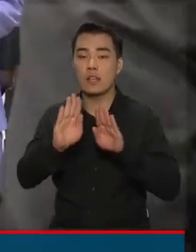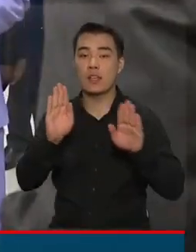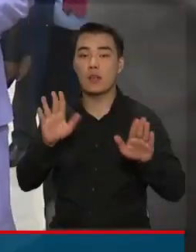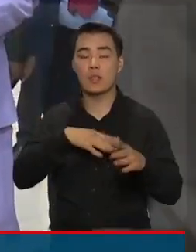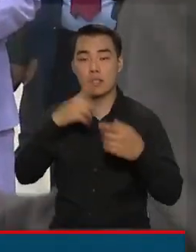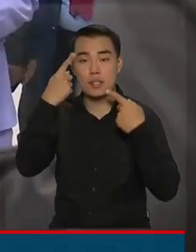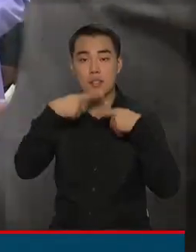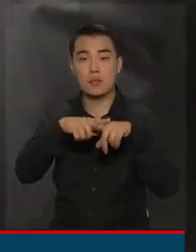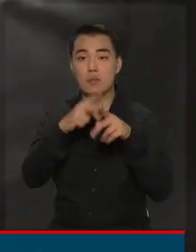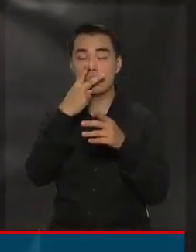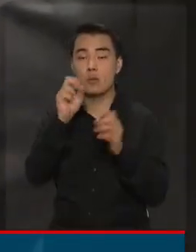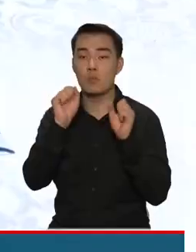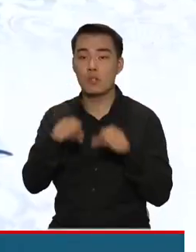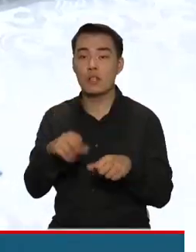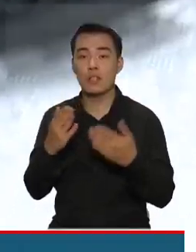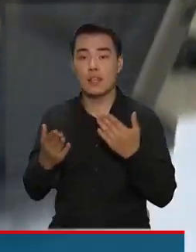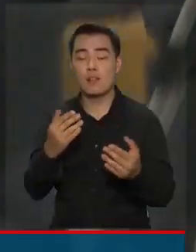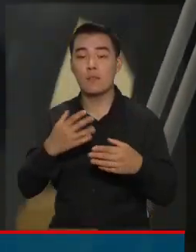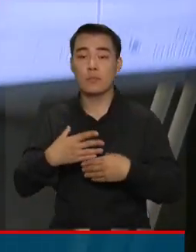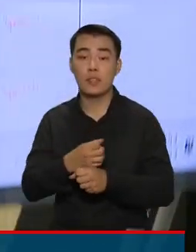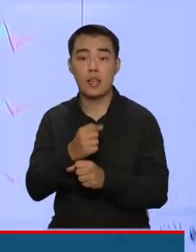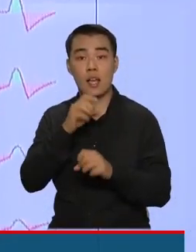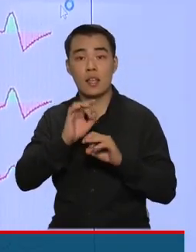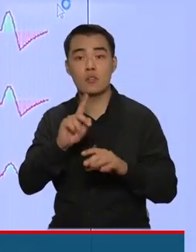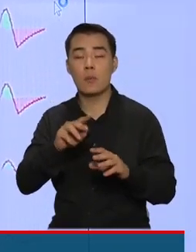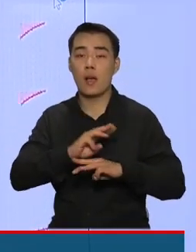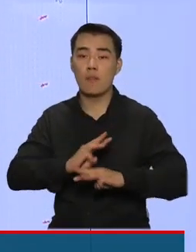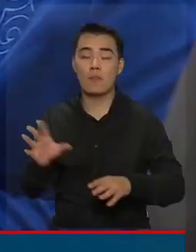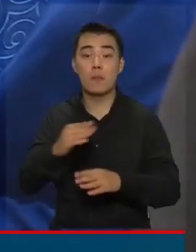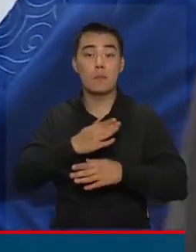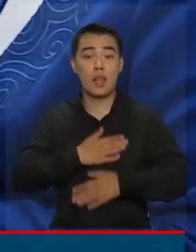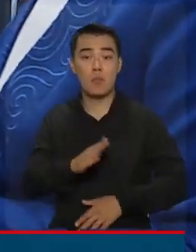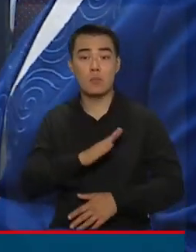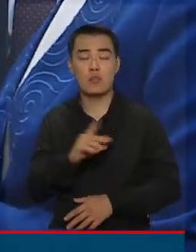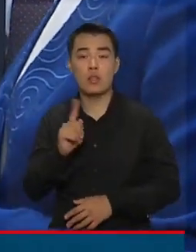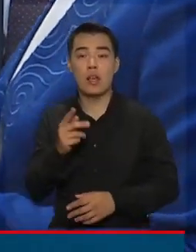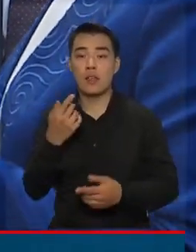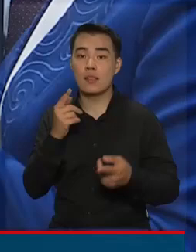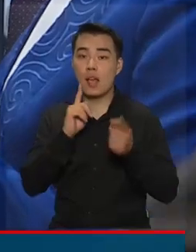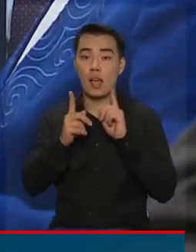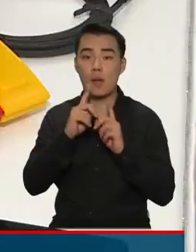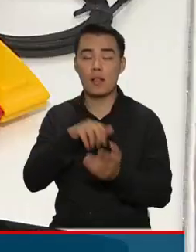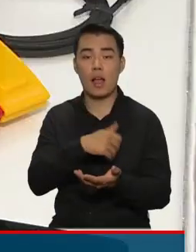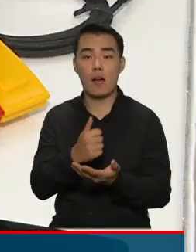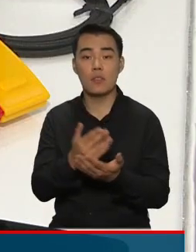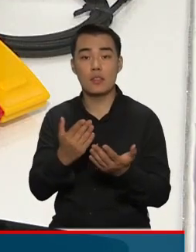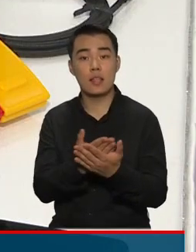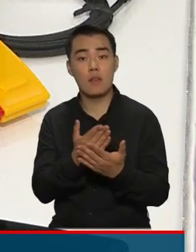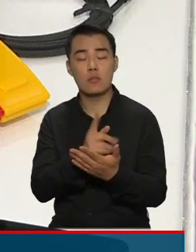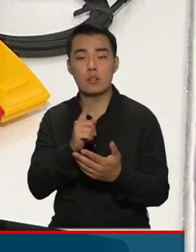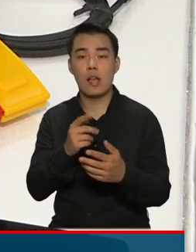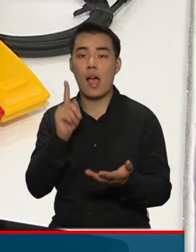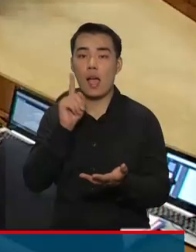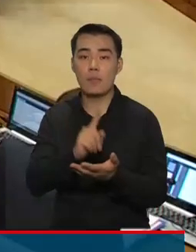передовых технологий. И если в кулуарах парламента мажилисмена все устраивало, то уже на самом заседании, главной темой которого стала система